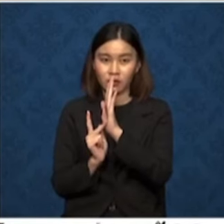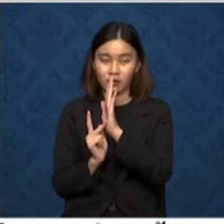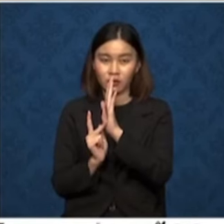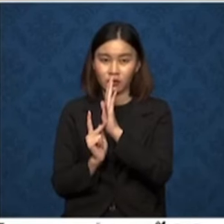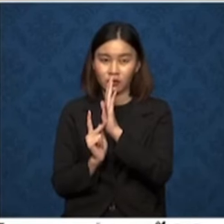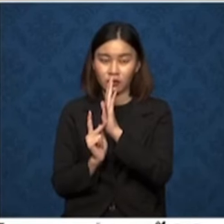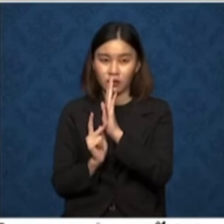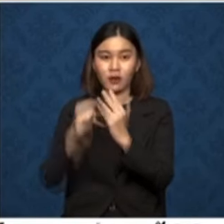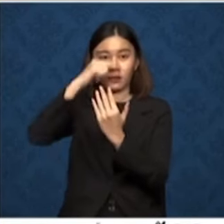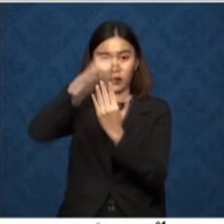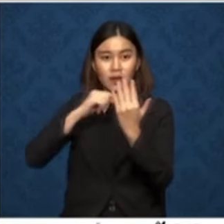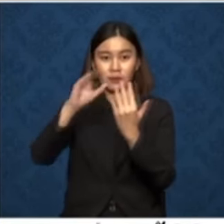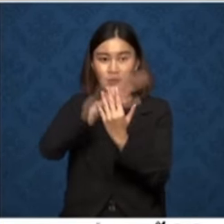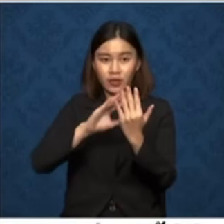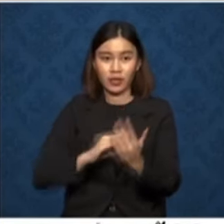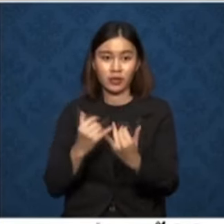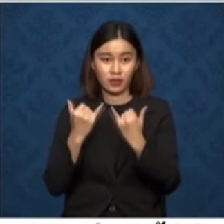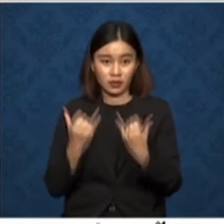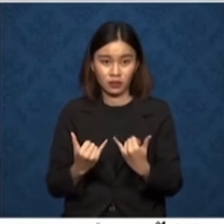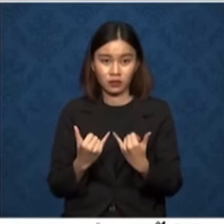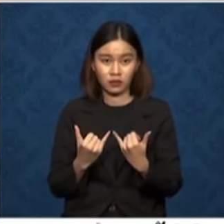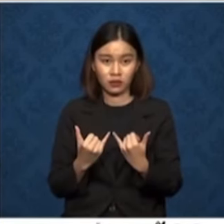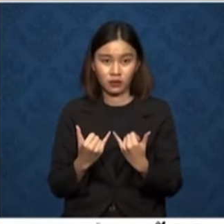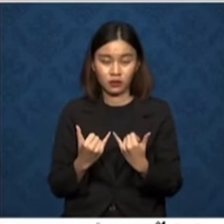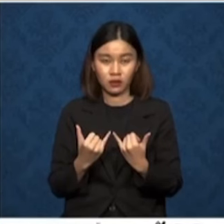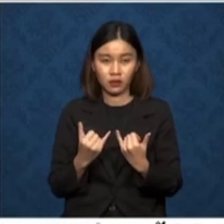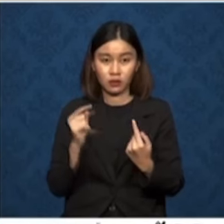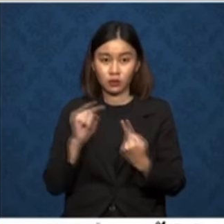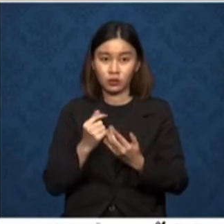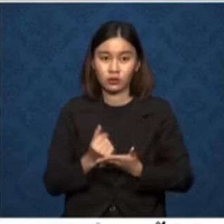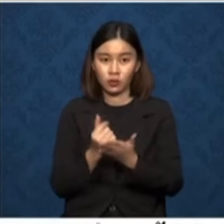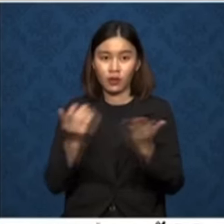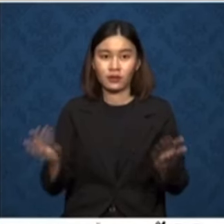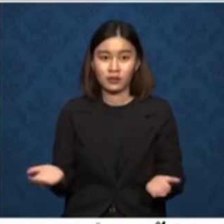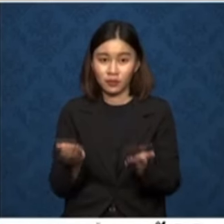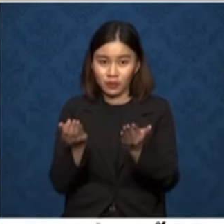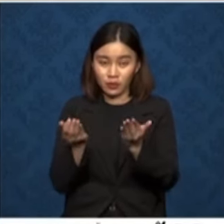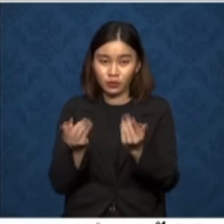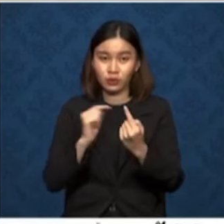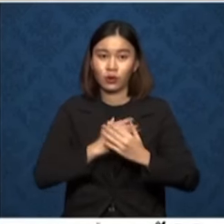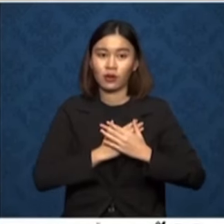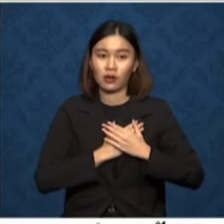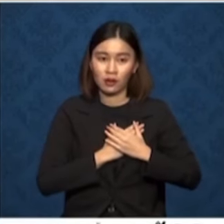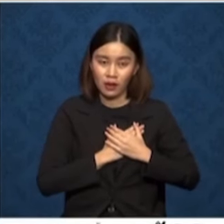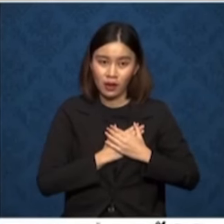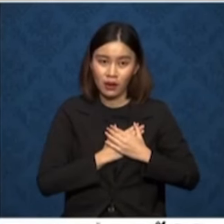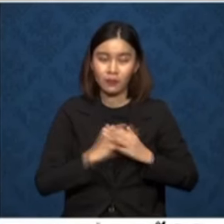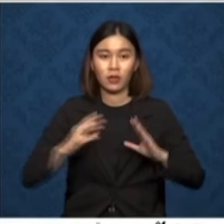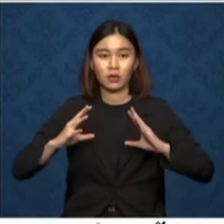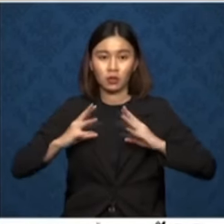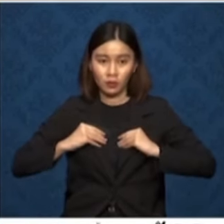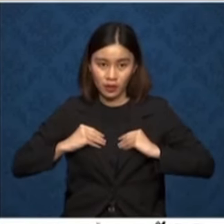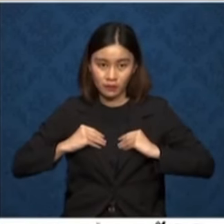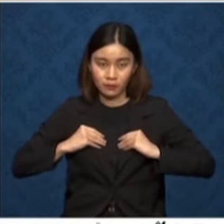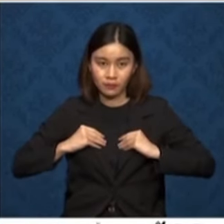และประเทศนี้จะเป็นประเทศที่จะได้ขับเคลื่อนโดยความรักความยอมรับ